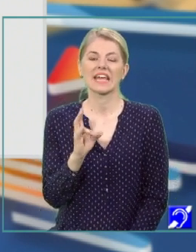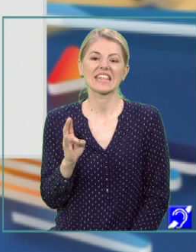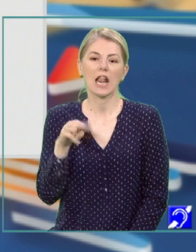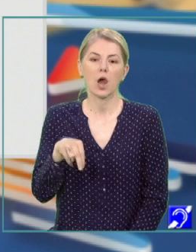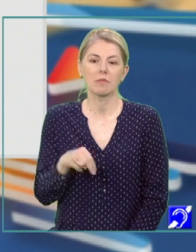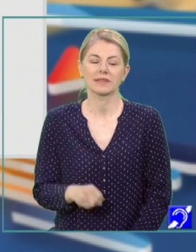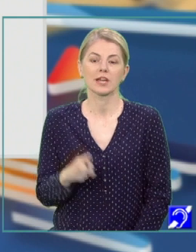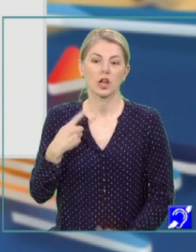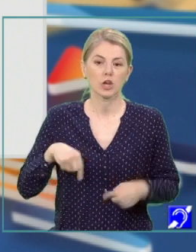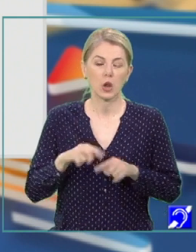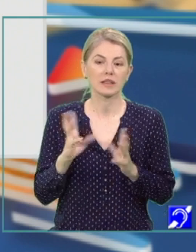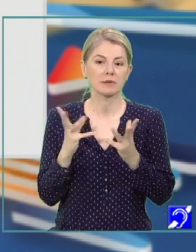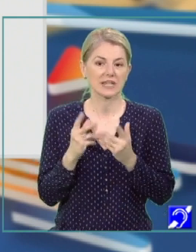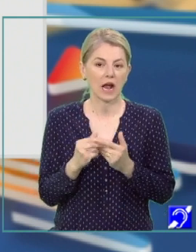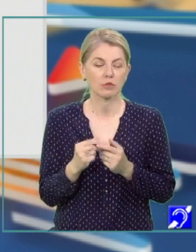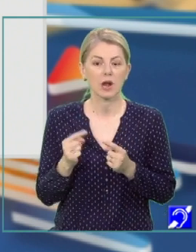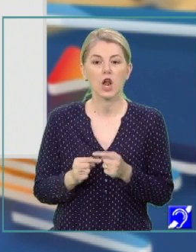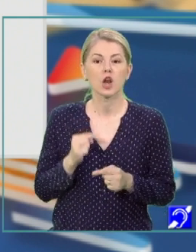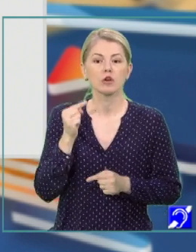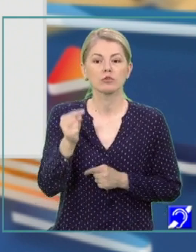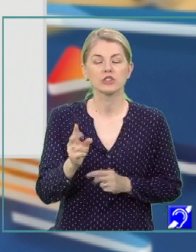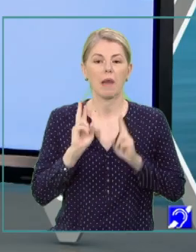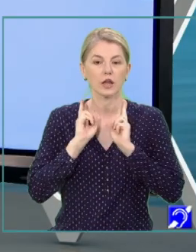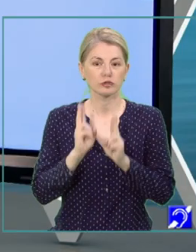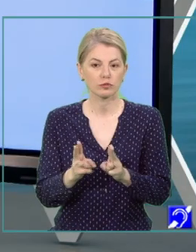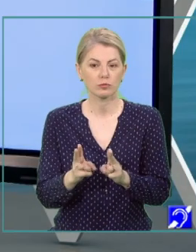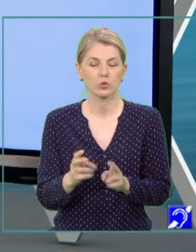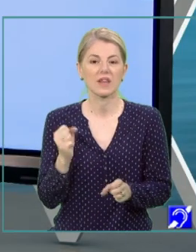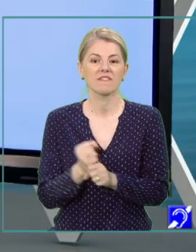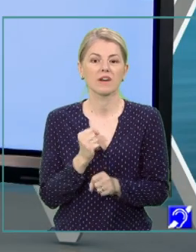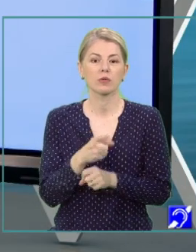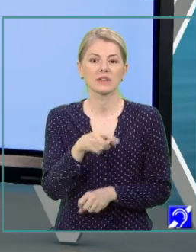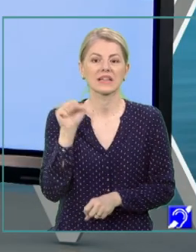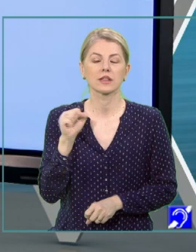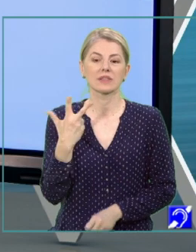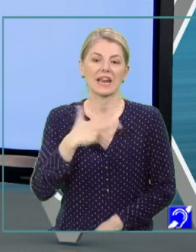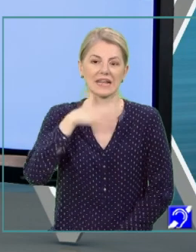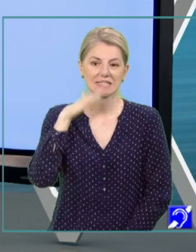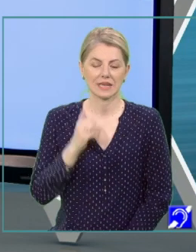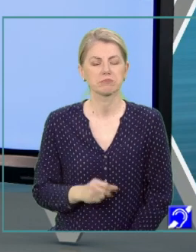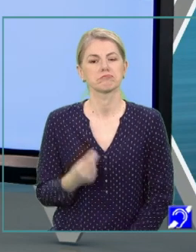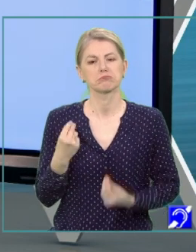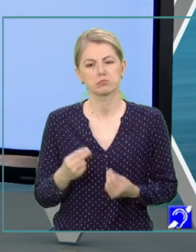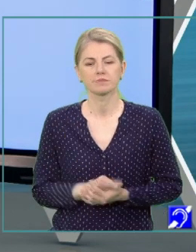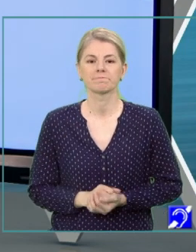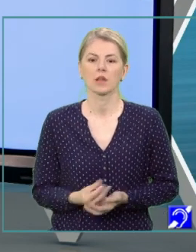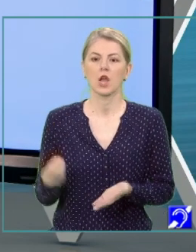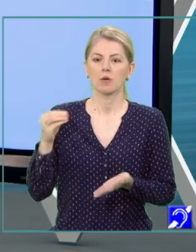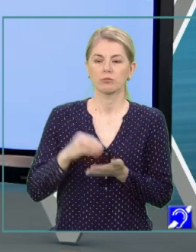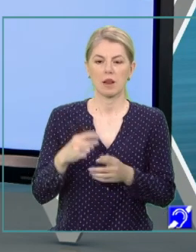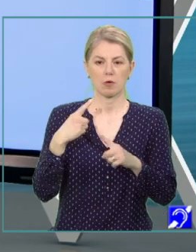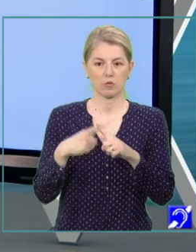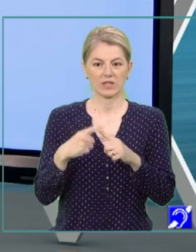Noi trebuie să calculăm lungimea traseului parcurs în cele 3 zile. Bun, notăm cu